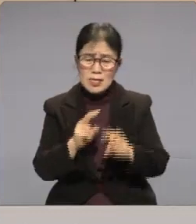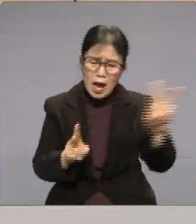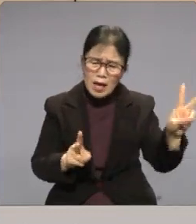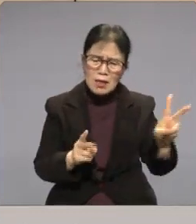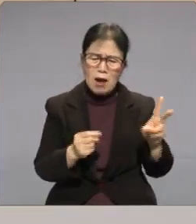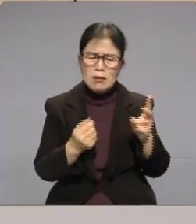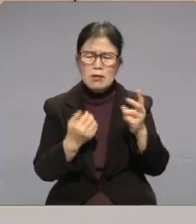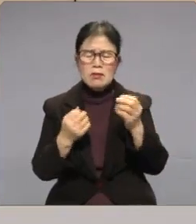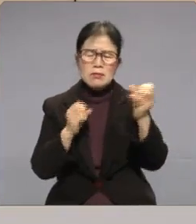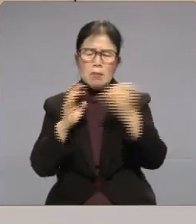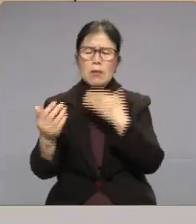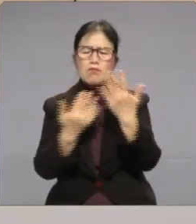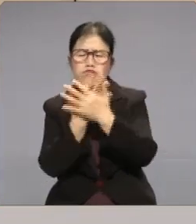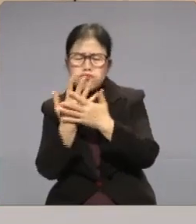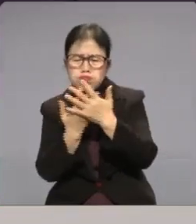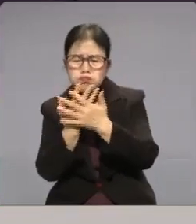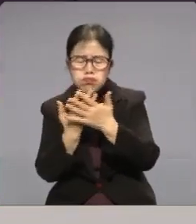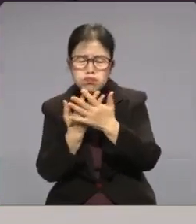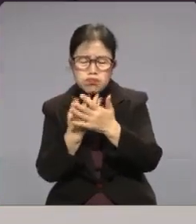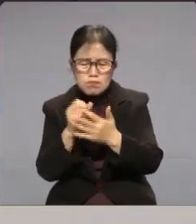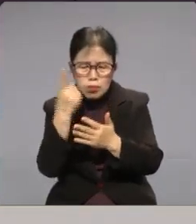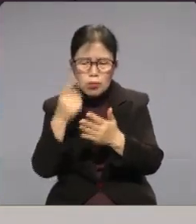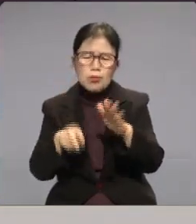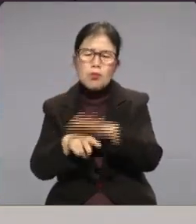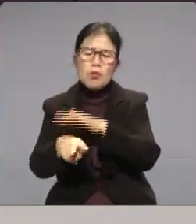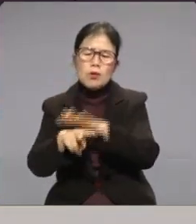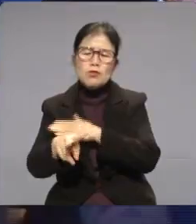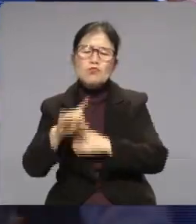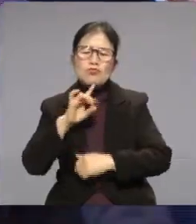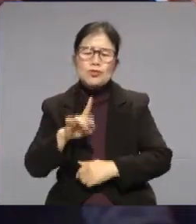도망치기에 바빴다고 비판했습니다. 윤촌 기자입니다.